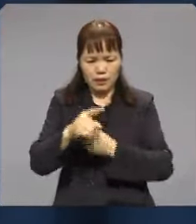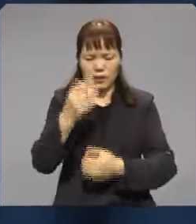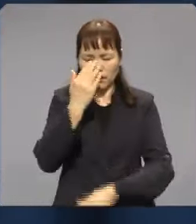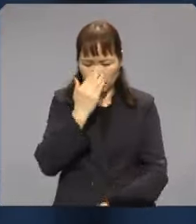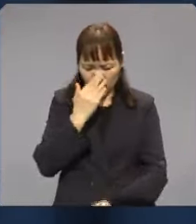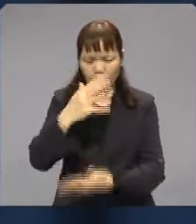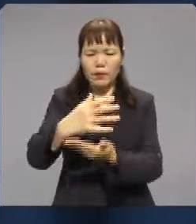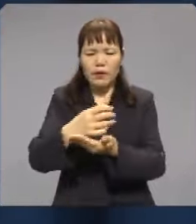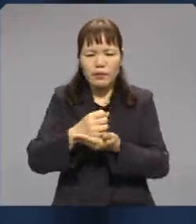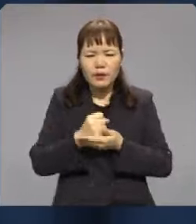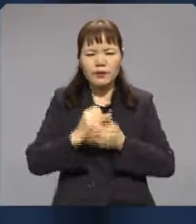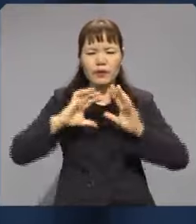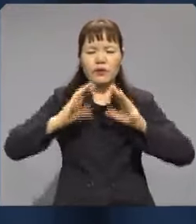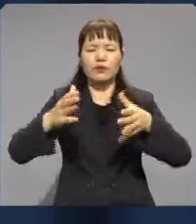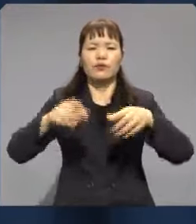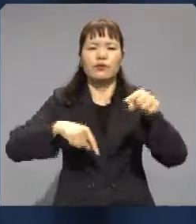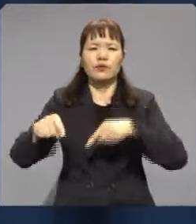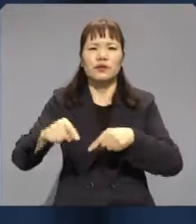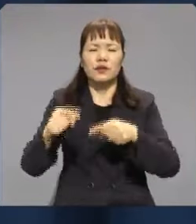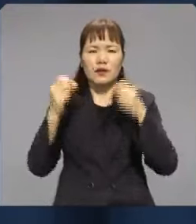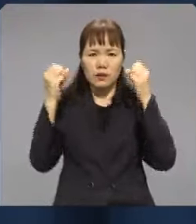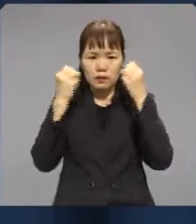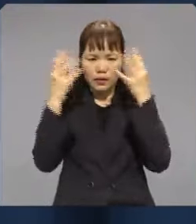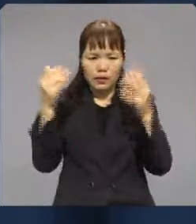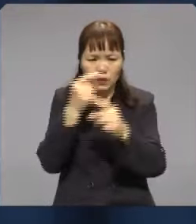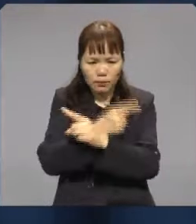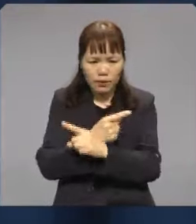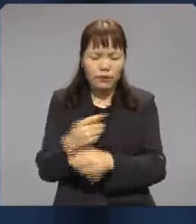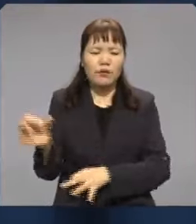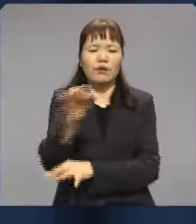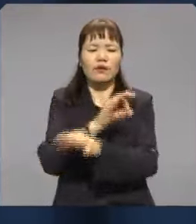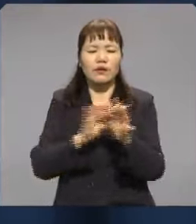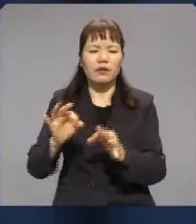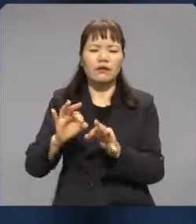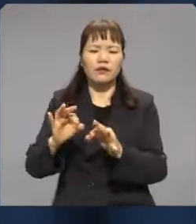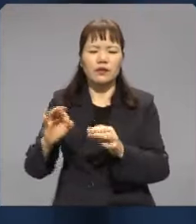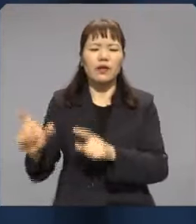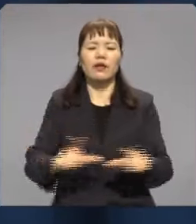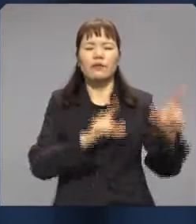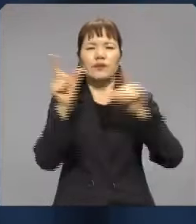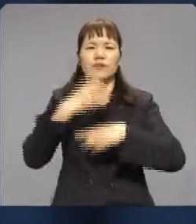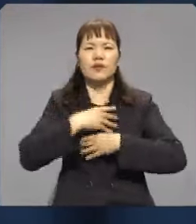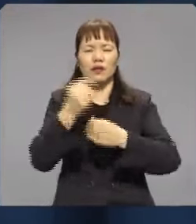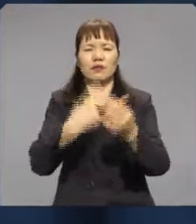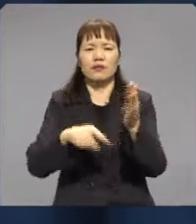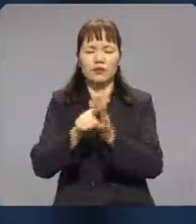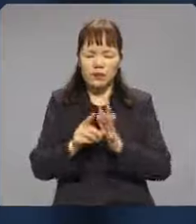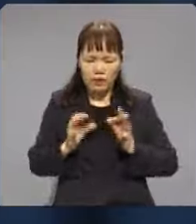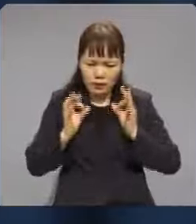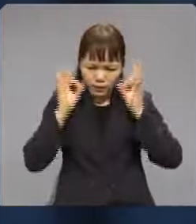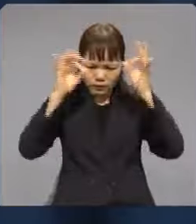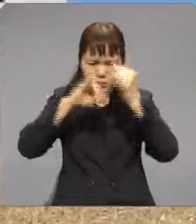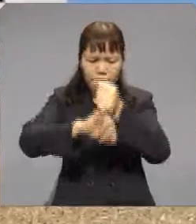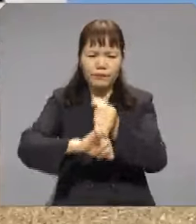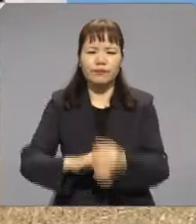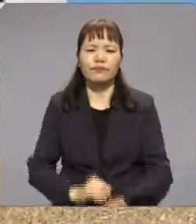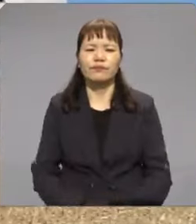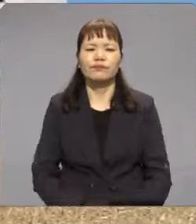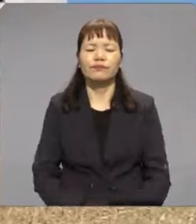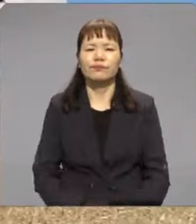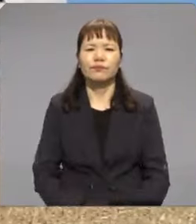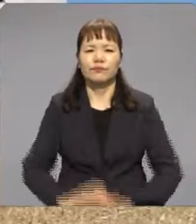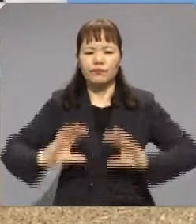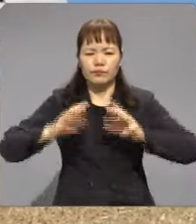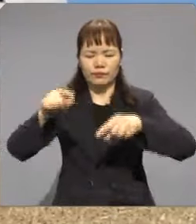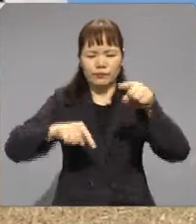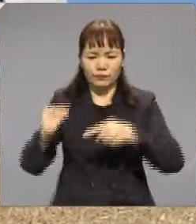받들어 국정을 쇄신하고 경제와 민생 안정을 위해 최선을 다하겠습니다.